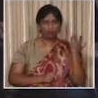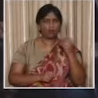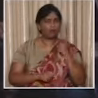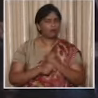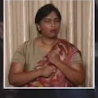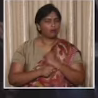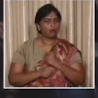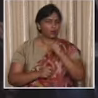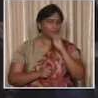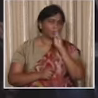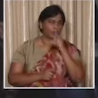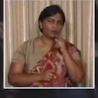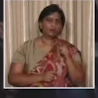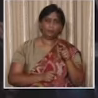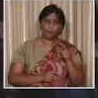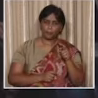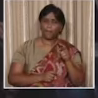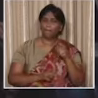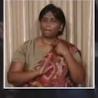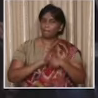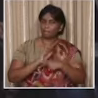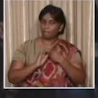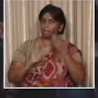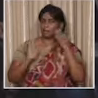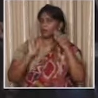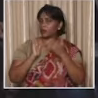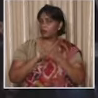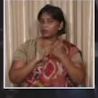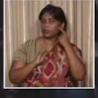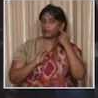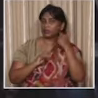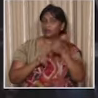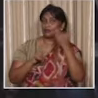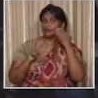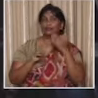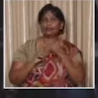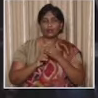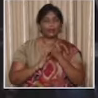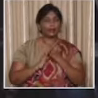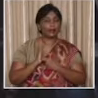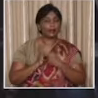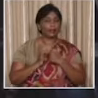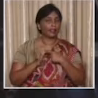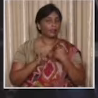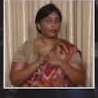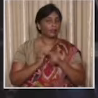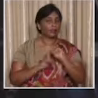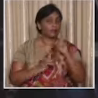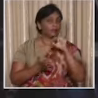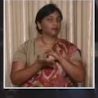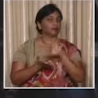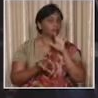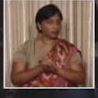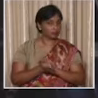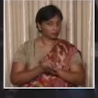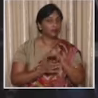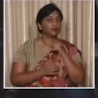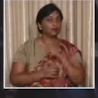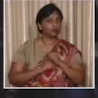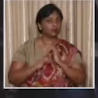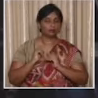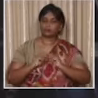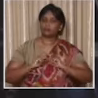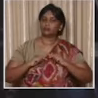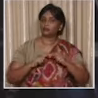ආණ්ඩුව මේ ගැන අඩුම ගානේ මේ රටේ තත්ත්වය ගැන හිතලා ඒ පිළිබඳ නීතියක් පනතක් මේ පාර්ලිමේන්තුවට ගෙනල්ලා එය